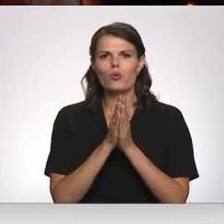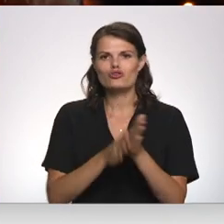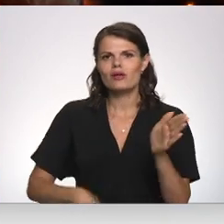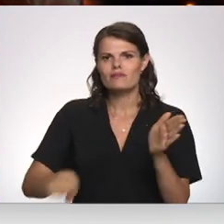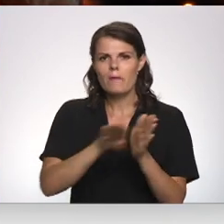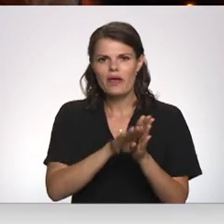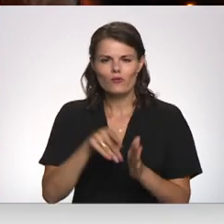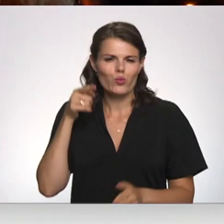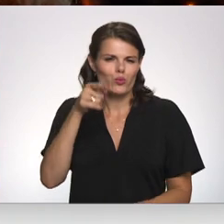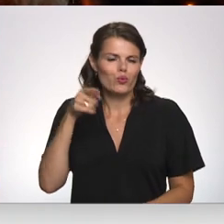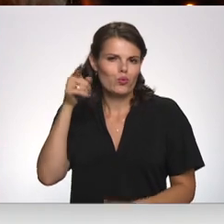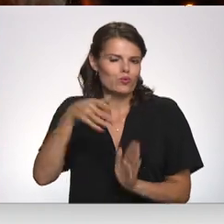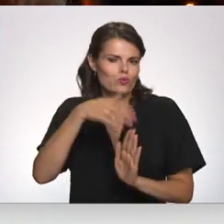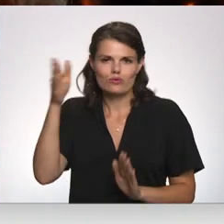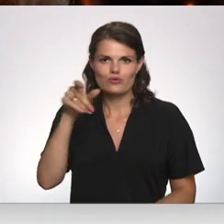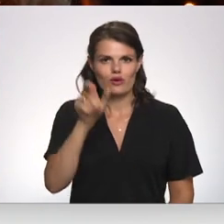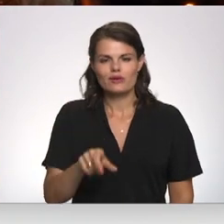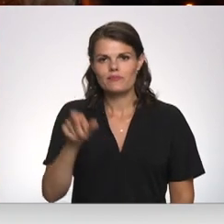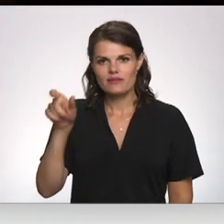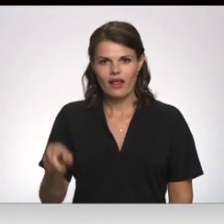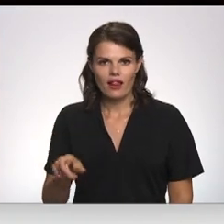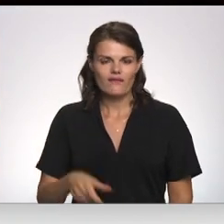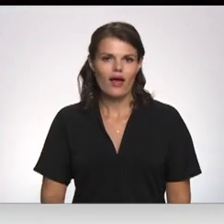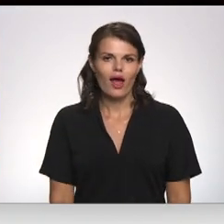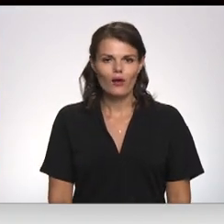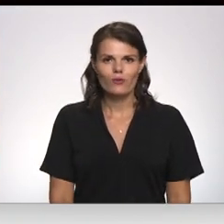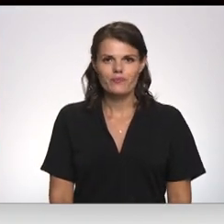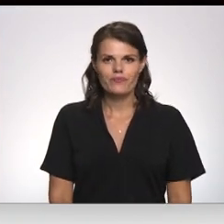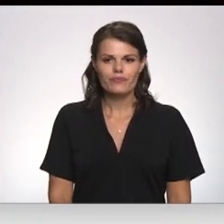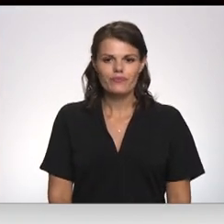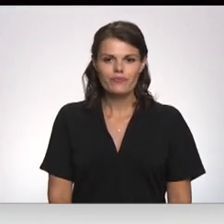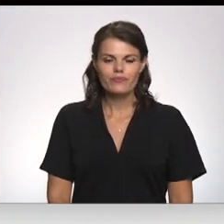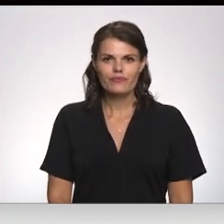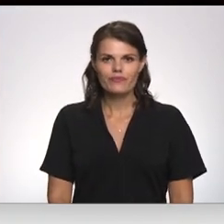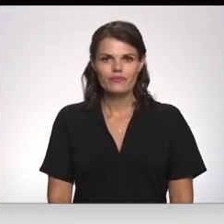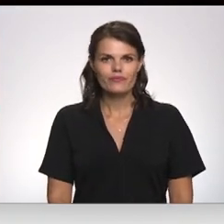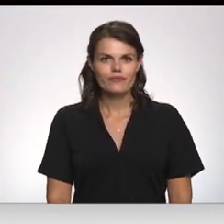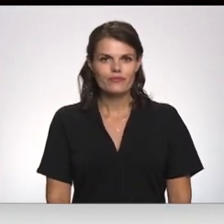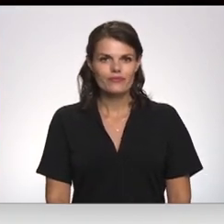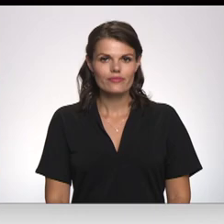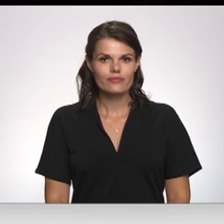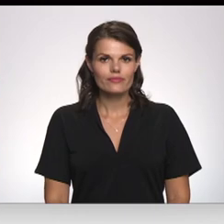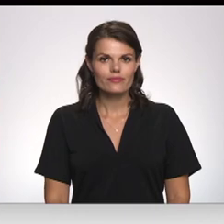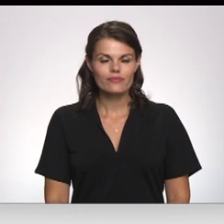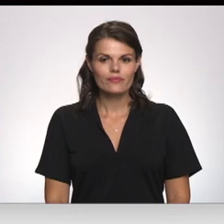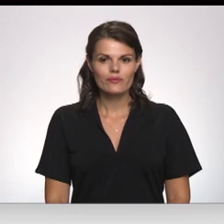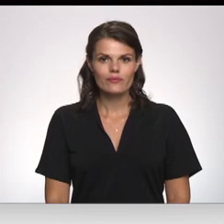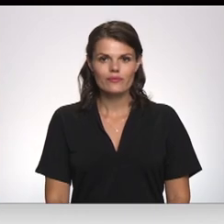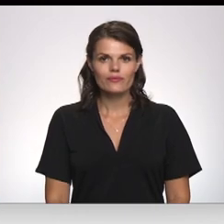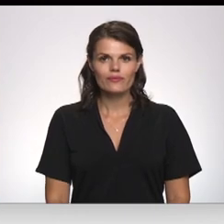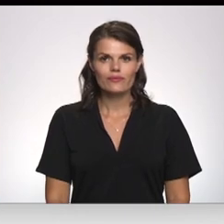piedalījās vairāki tūkstoši cilvēku. Ausmas Prukte Kozule, Vitālijs Duda, Renoks, Latgales regionālā televīzija.